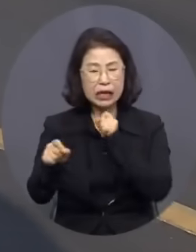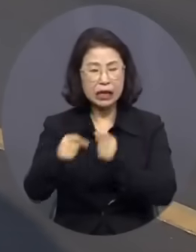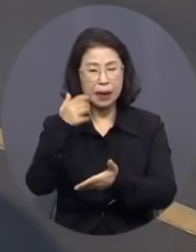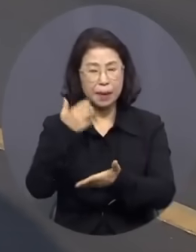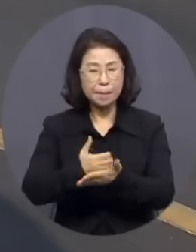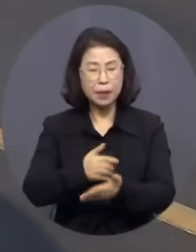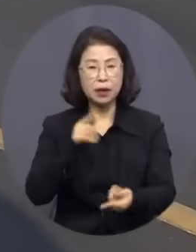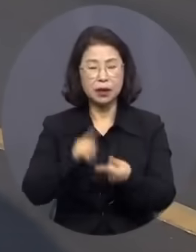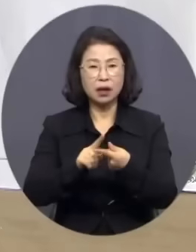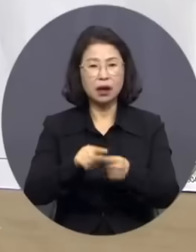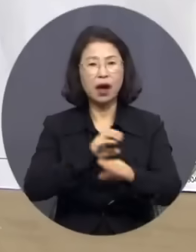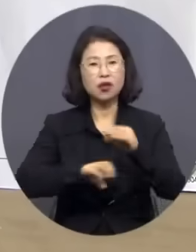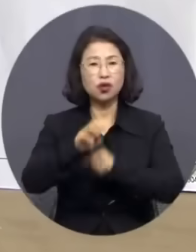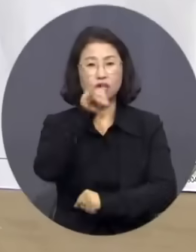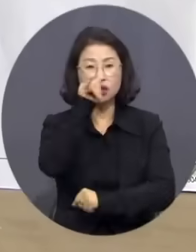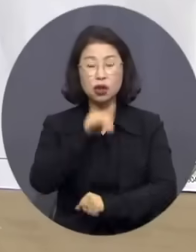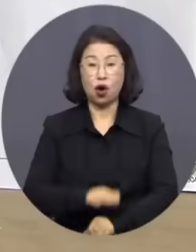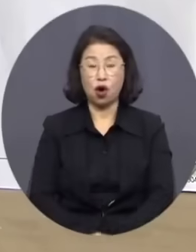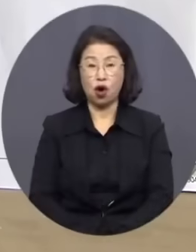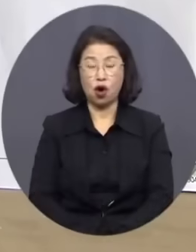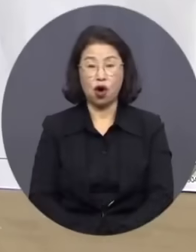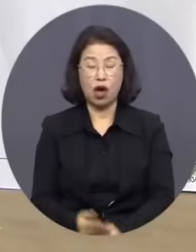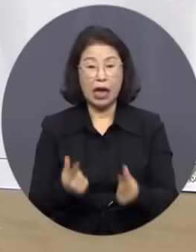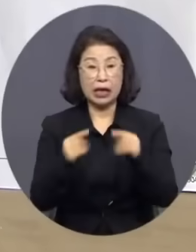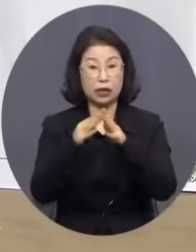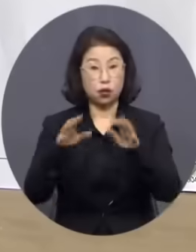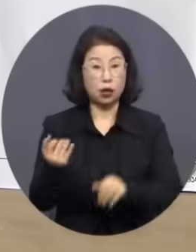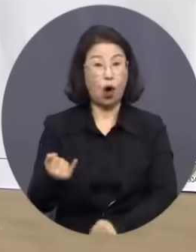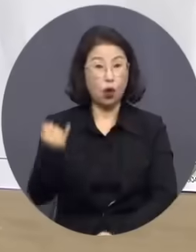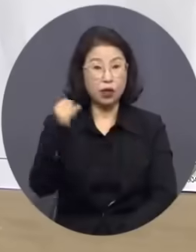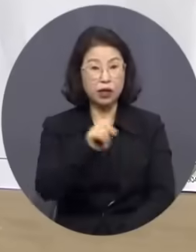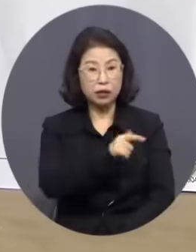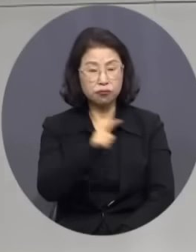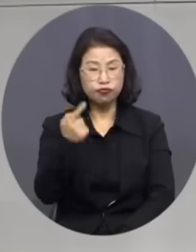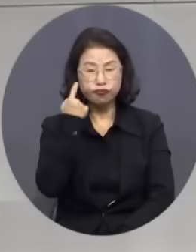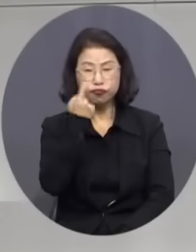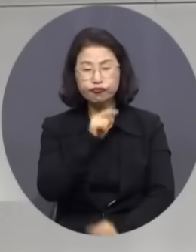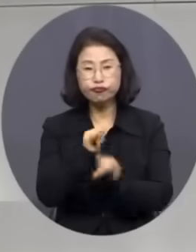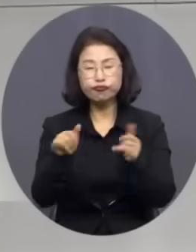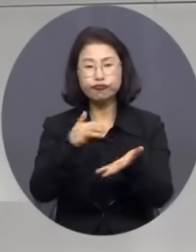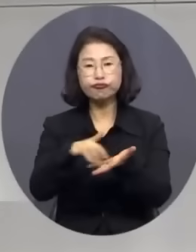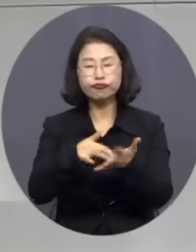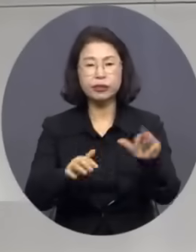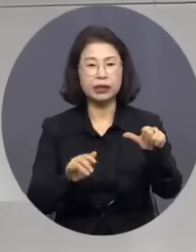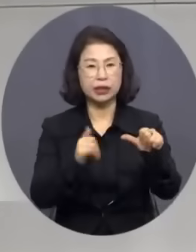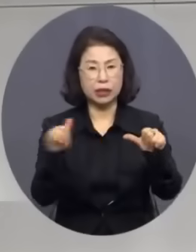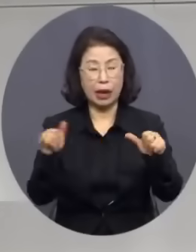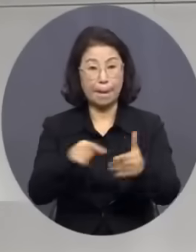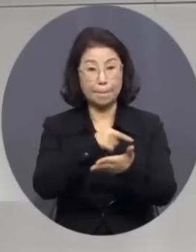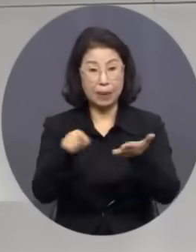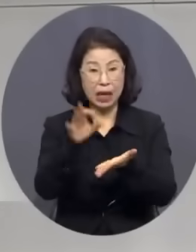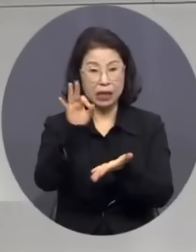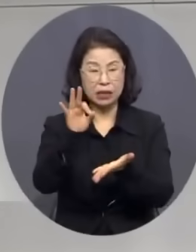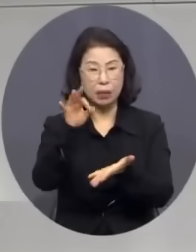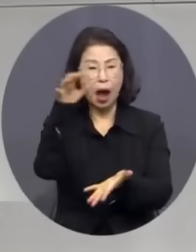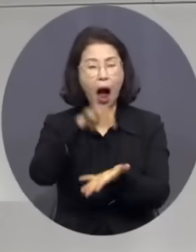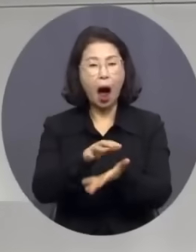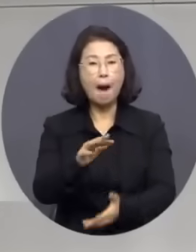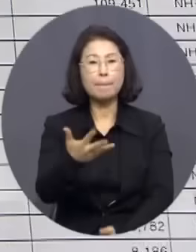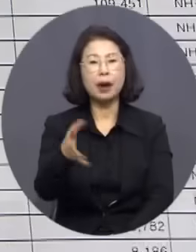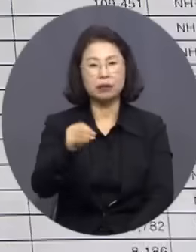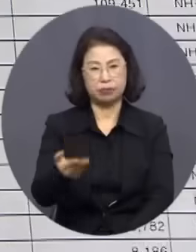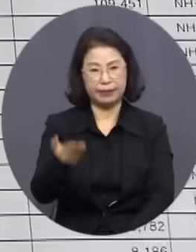추가로 드러났습니다. 김 씨와 같은 동네 언니 등 확인된 사람만 5명, 피해 금액은 8억 원이